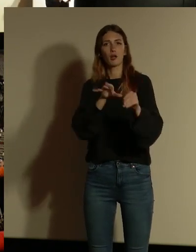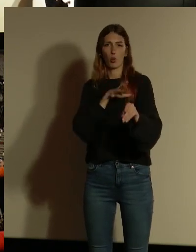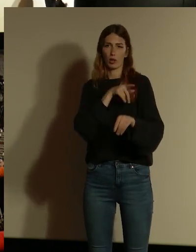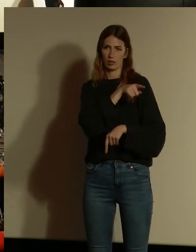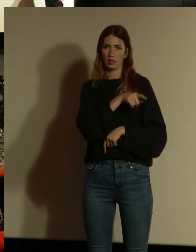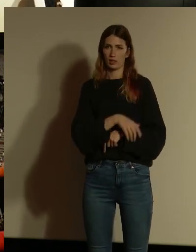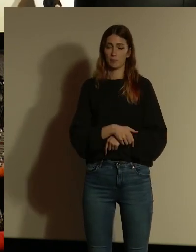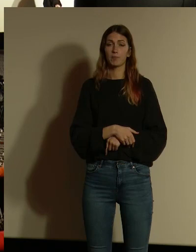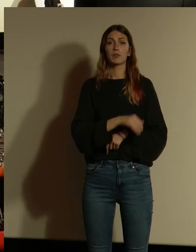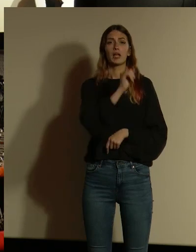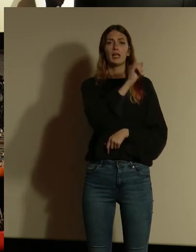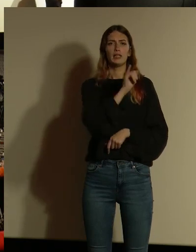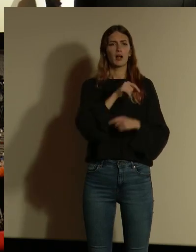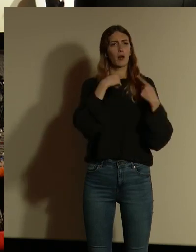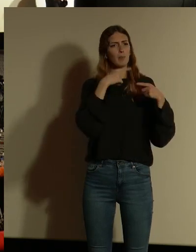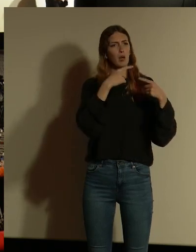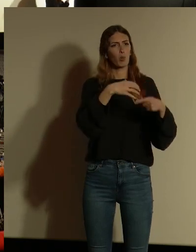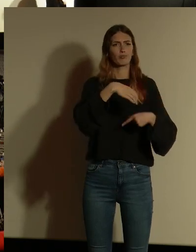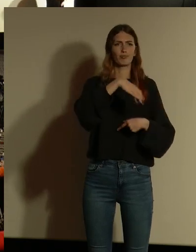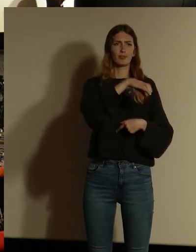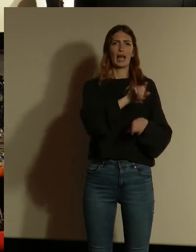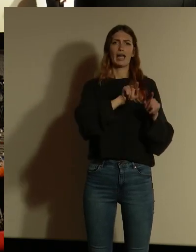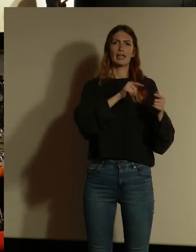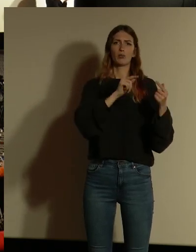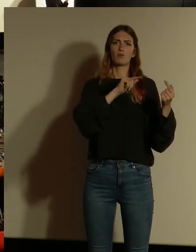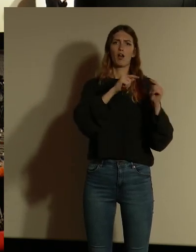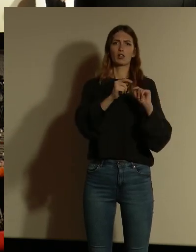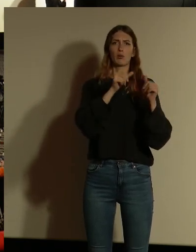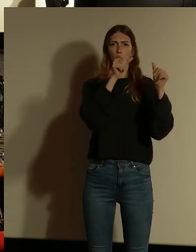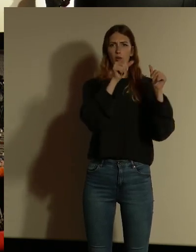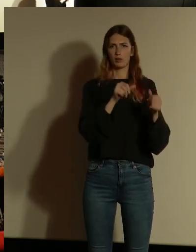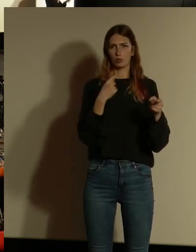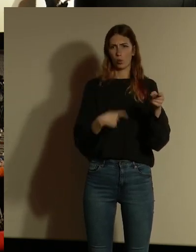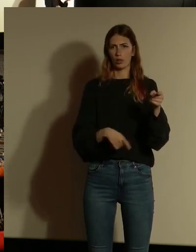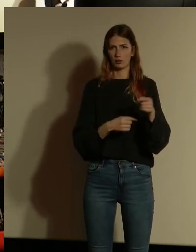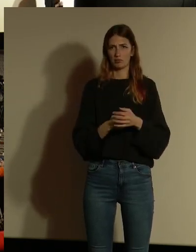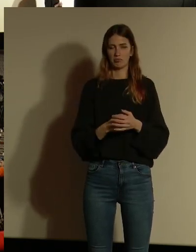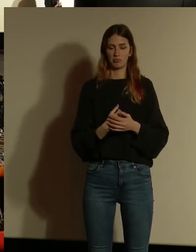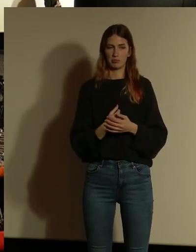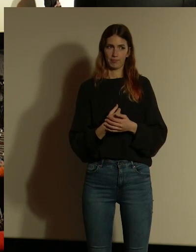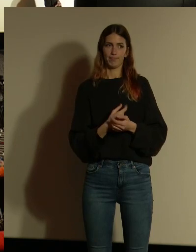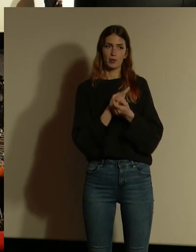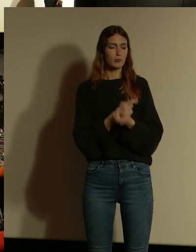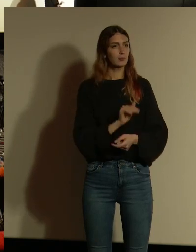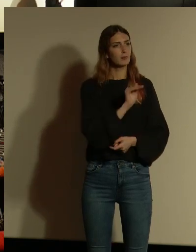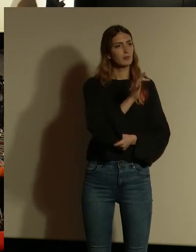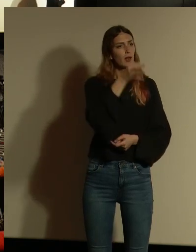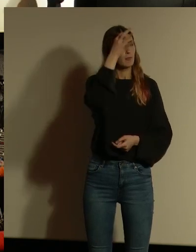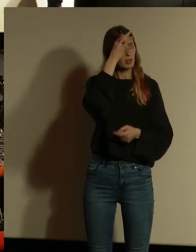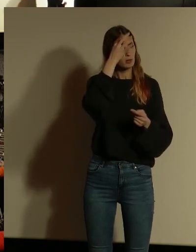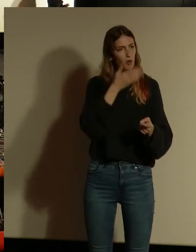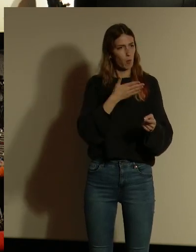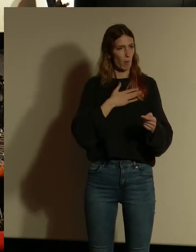Tal oli Instagram stooris mingisugune kiusamisvastane postitus. Julgesin talle meenutada, mida ta oli